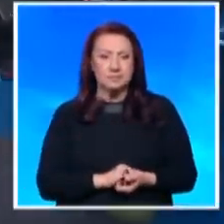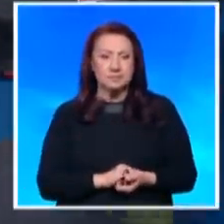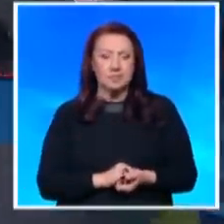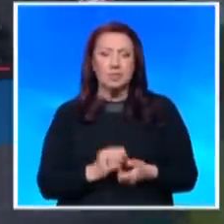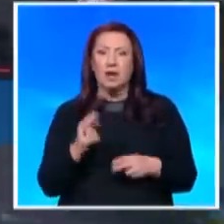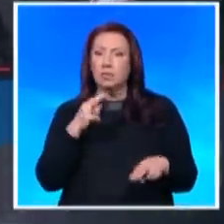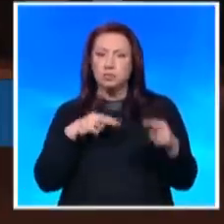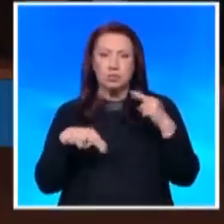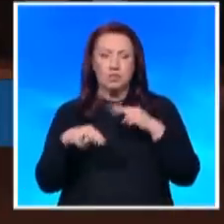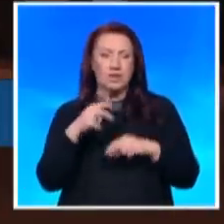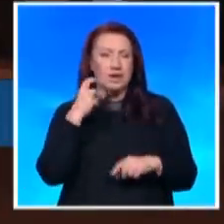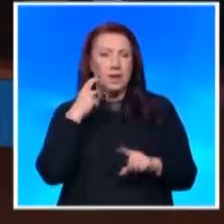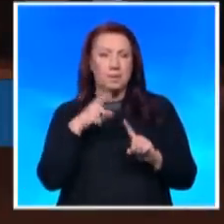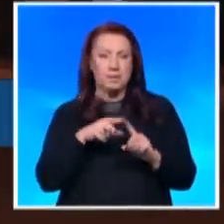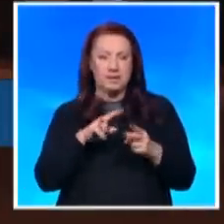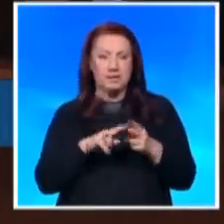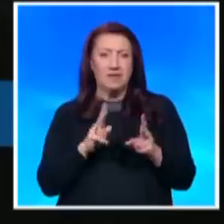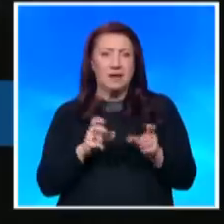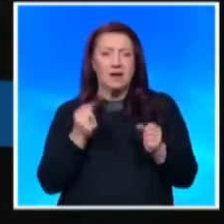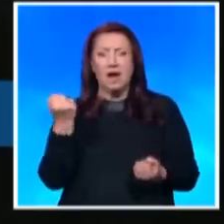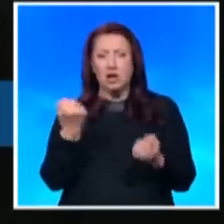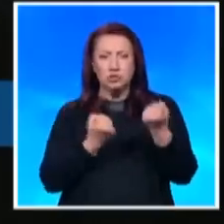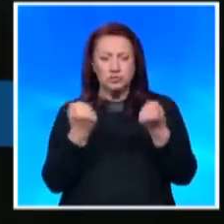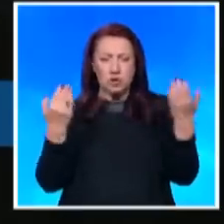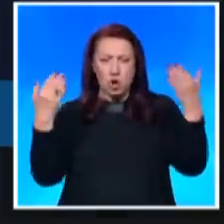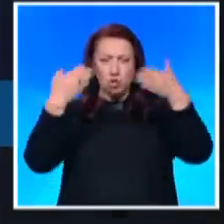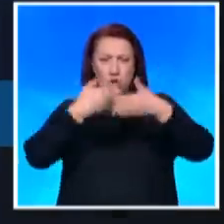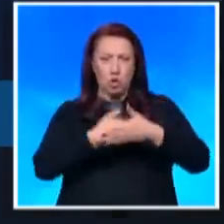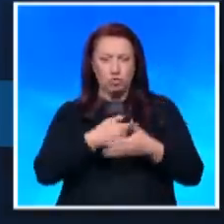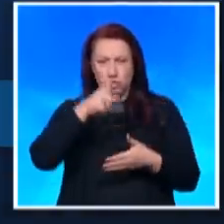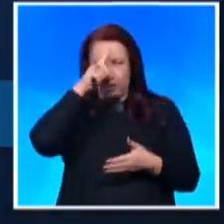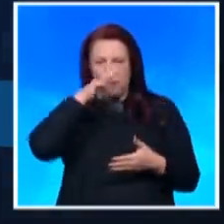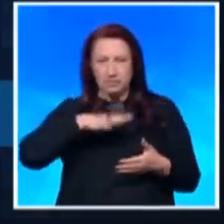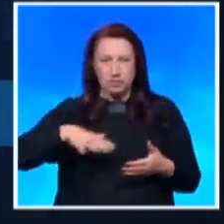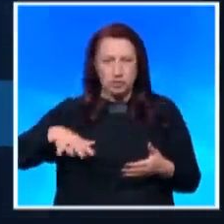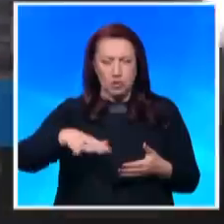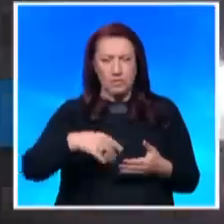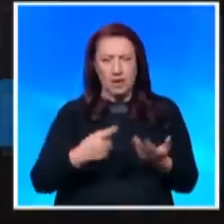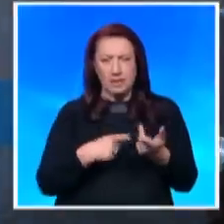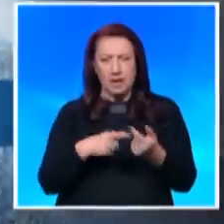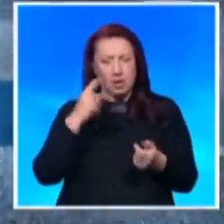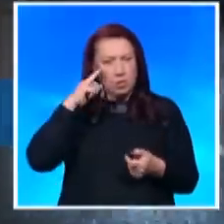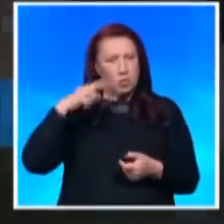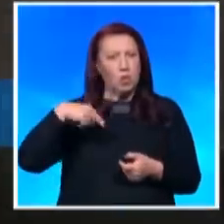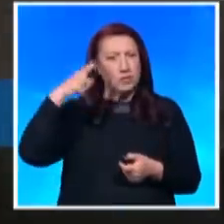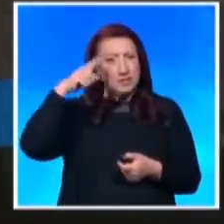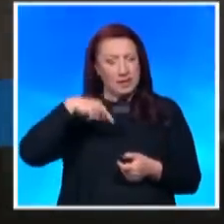Проверка на BTV как се шофира нощем из столицата дни след тежката катастрофа на булевард Сливница.